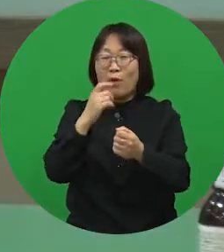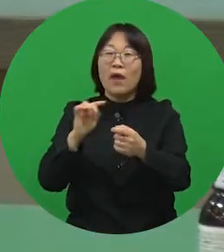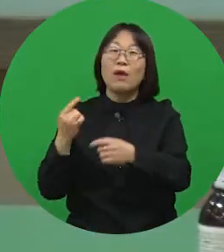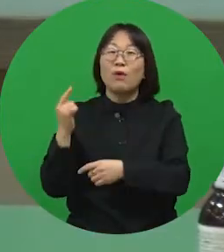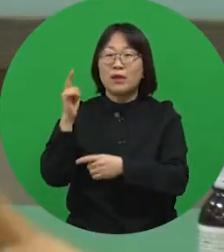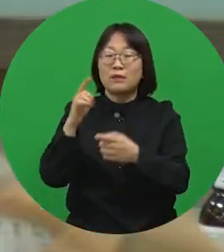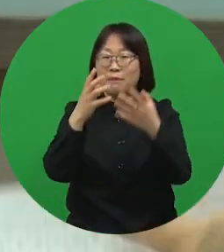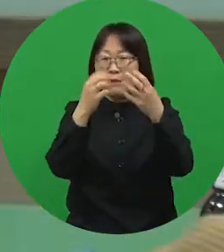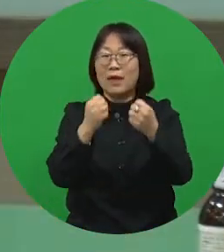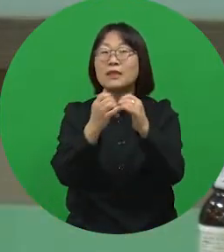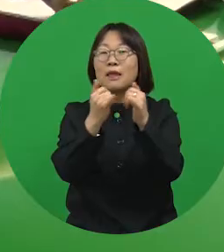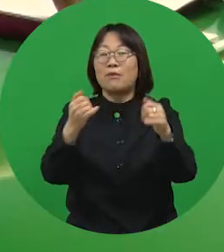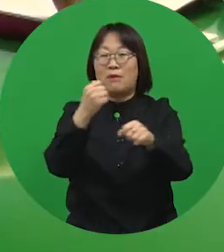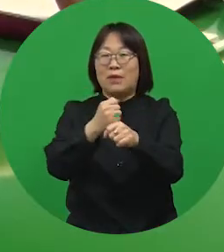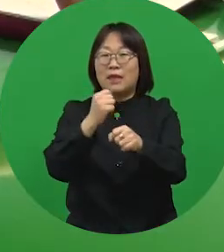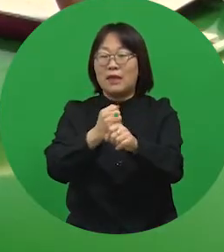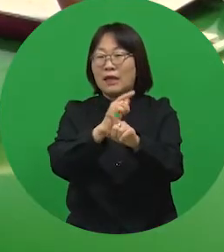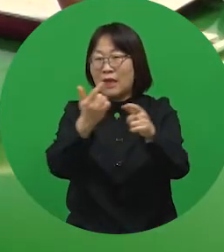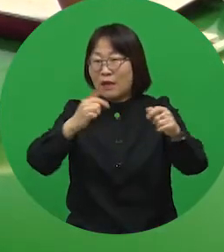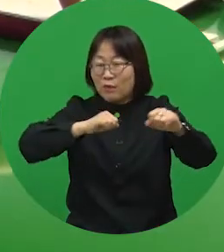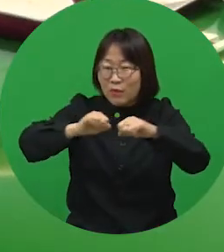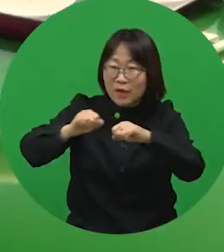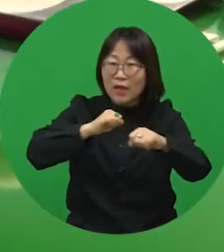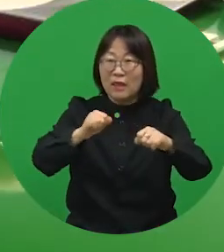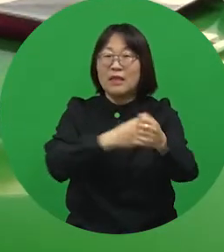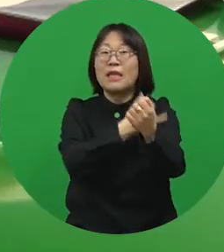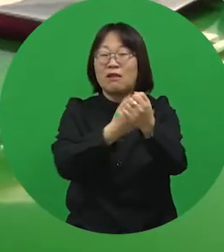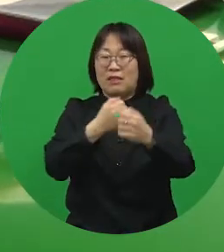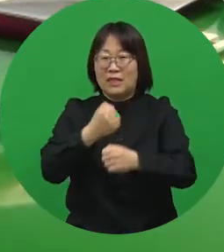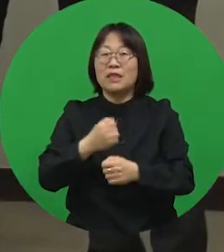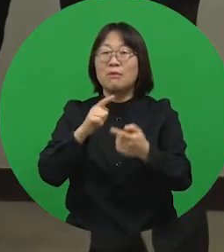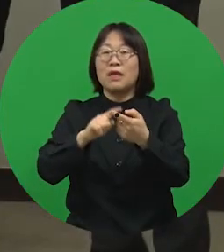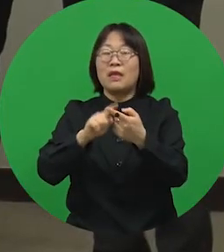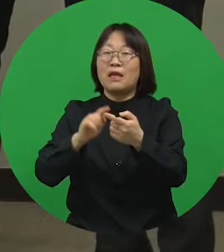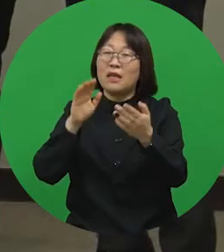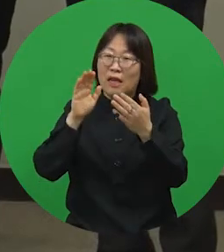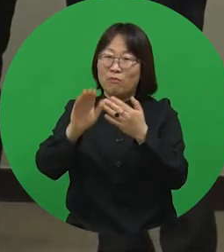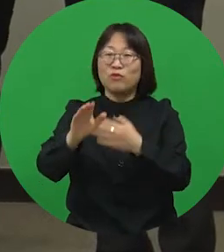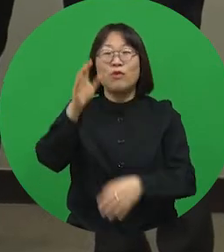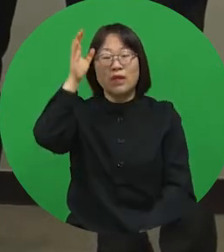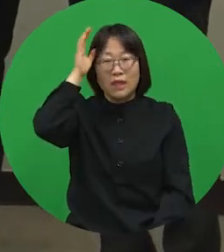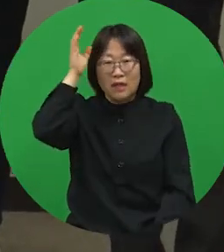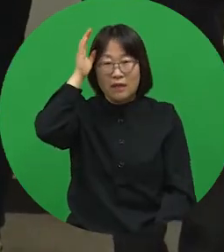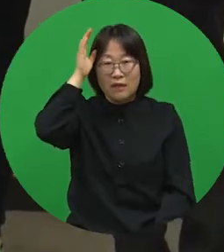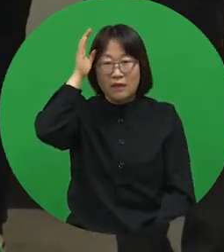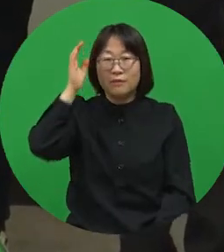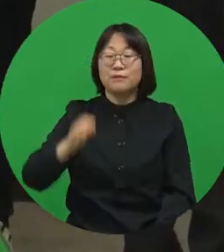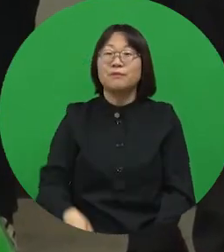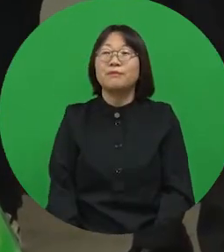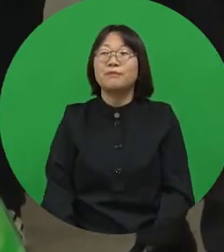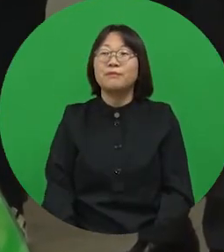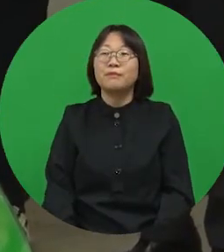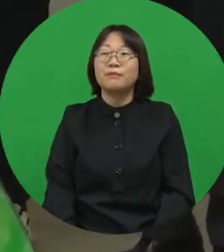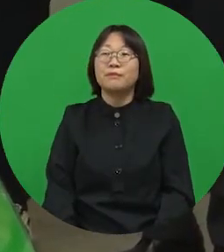높은 이들로 구성돼 다양한 노력을 이어가는 인권 지킴이 의 활발한 활동을 앞으로도 기대해 보겠습니다